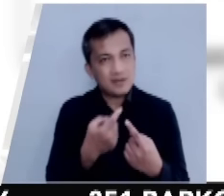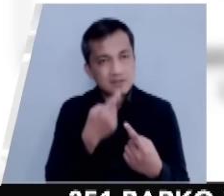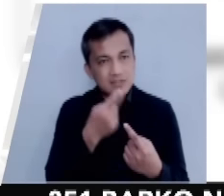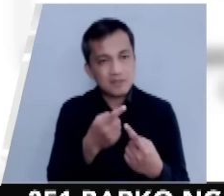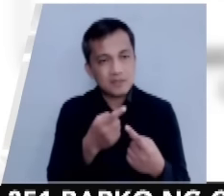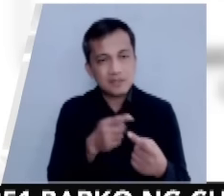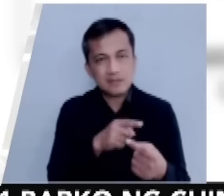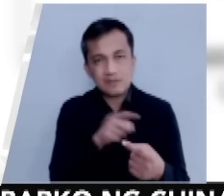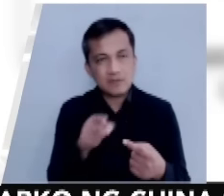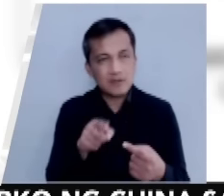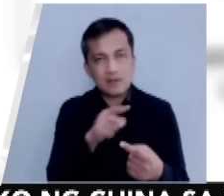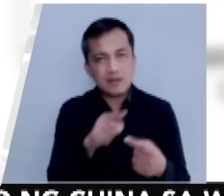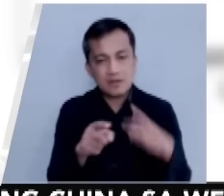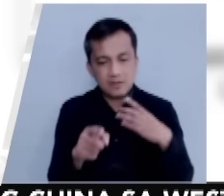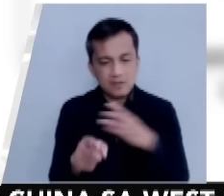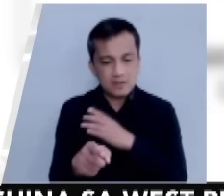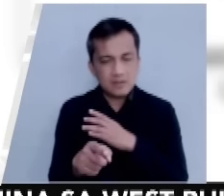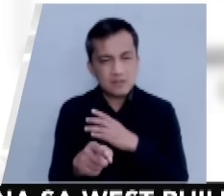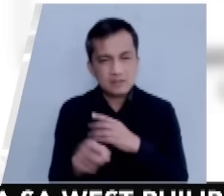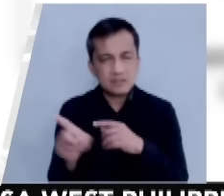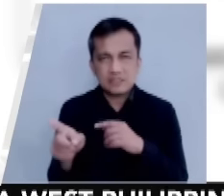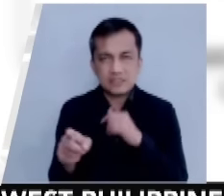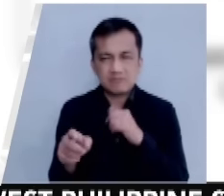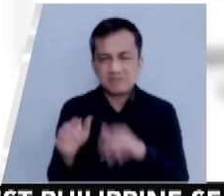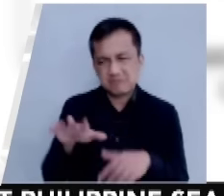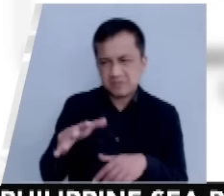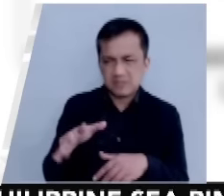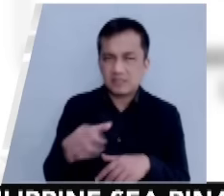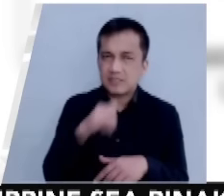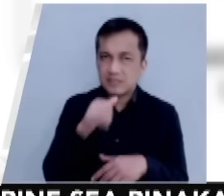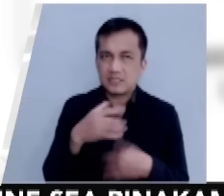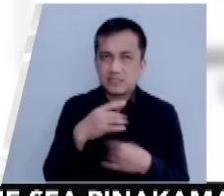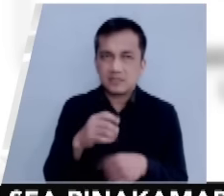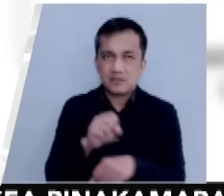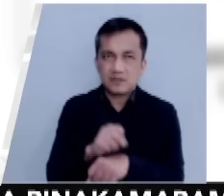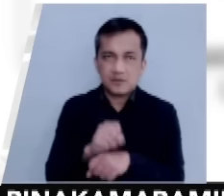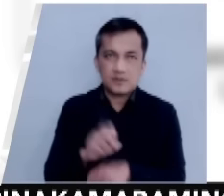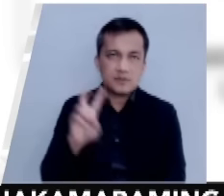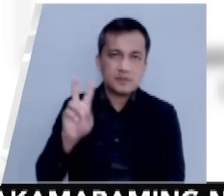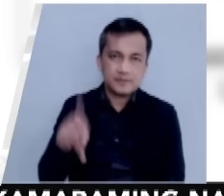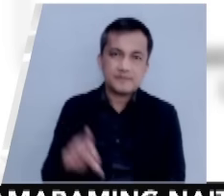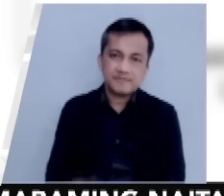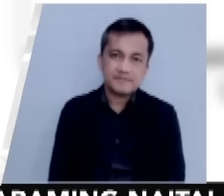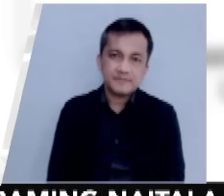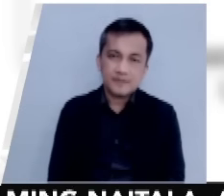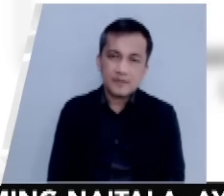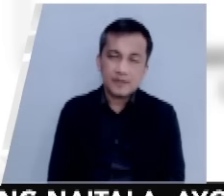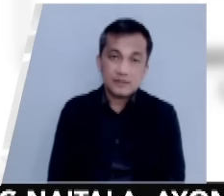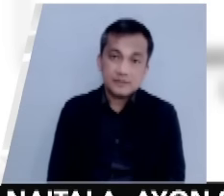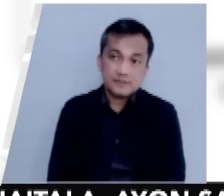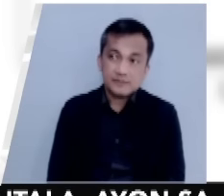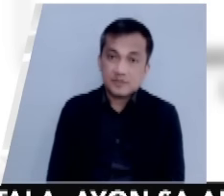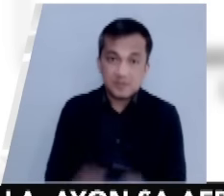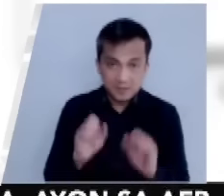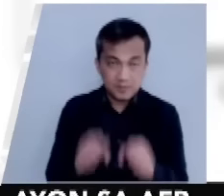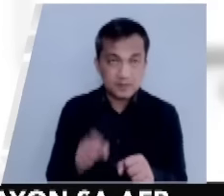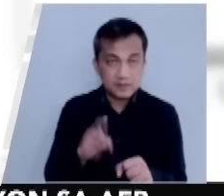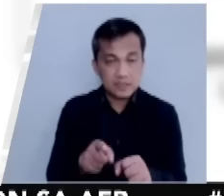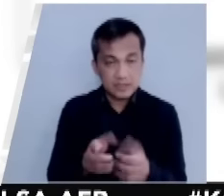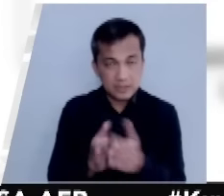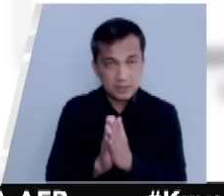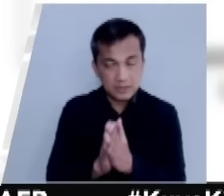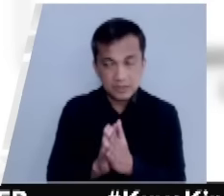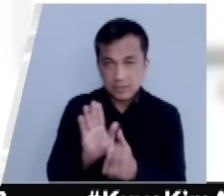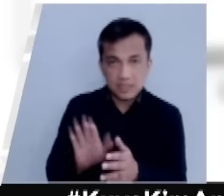mambabatas na tila hindi na interesado sa trabaho ang vice-presidente at sa posible nilang paghiling ng